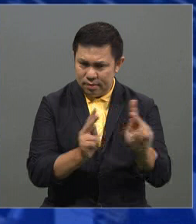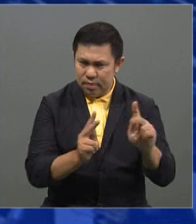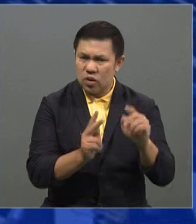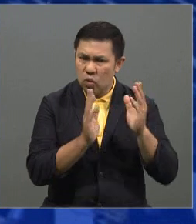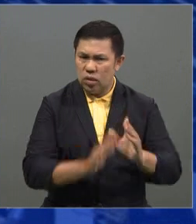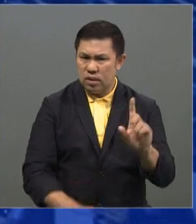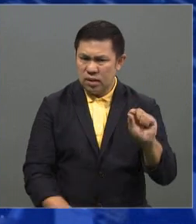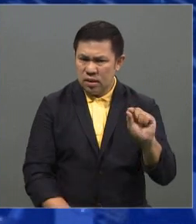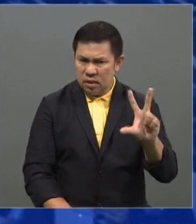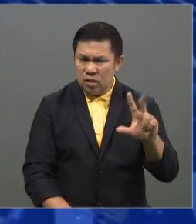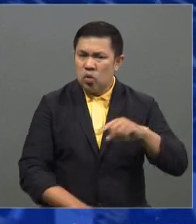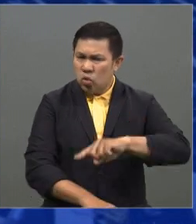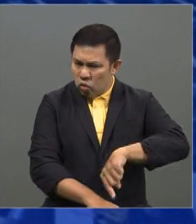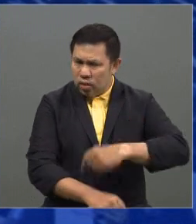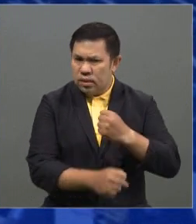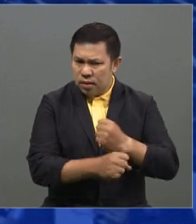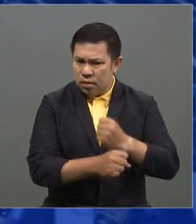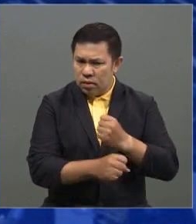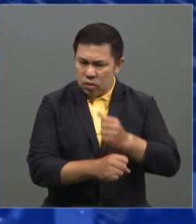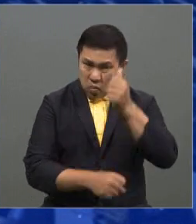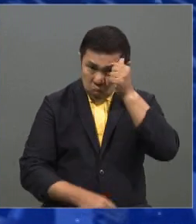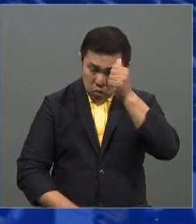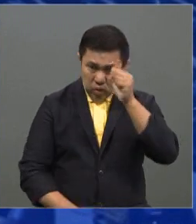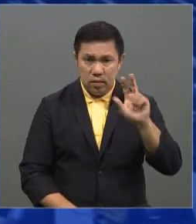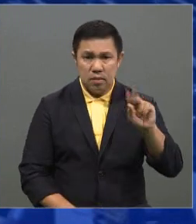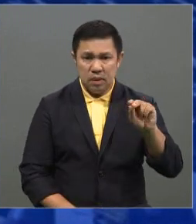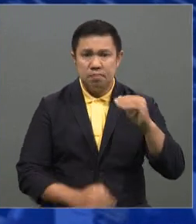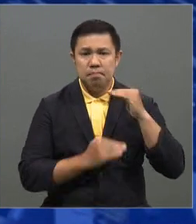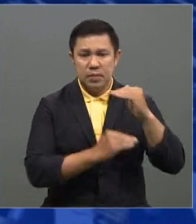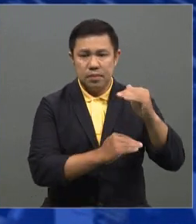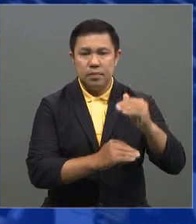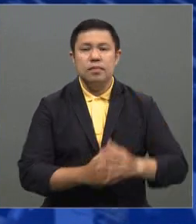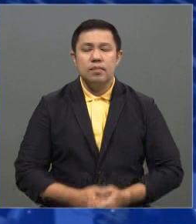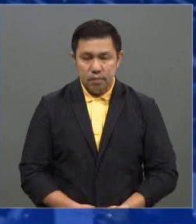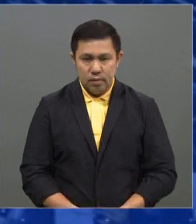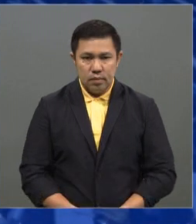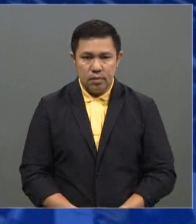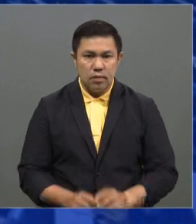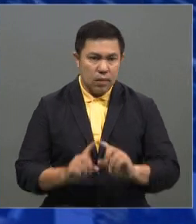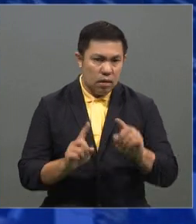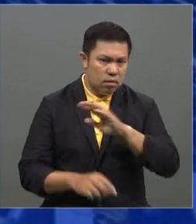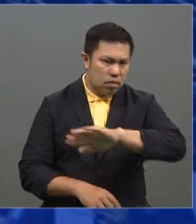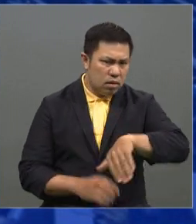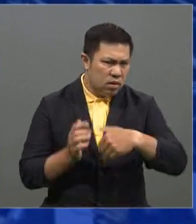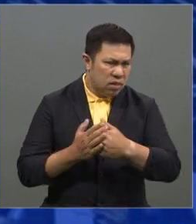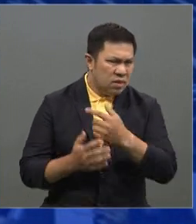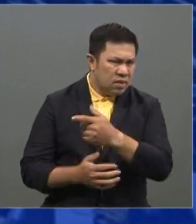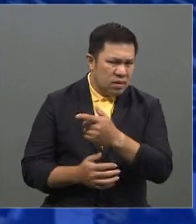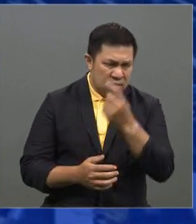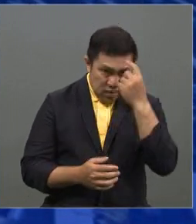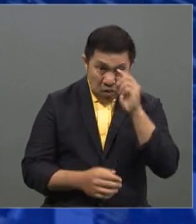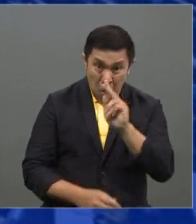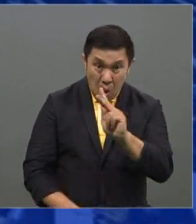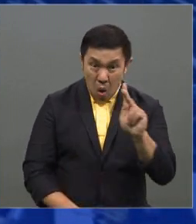คนและใช้เวลาในการทำงานคือ 30วันแต่ว่าอย่างไรก็ตามเนี่ยนะครับเก็มีการบอกว่าเอ๊ะถ้าเมื่อไหร่